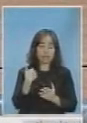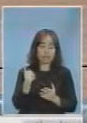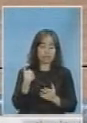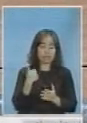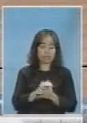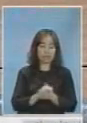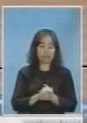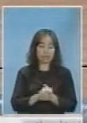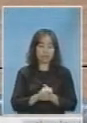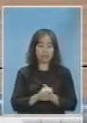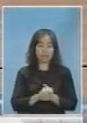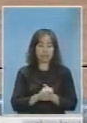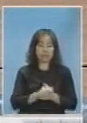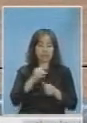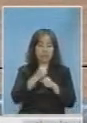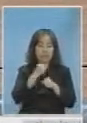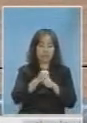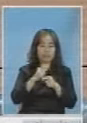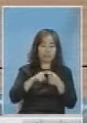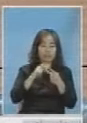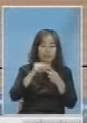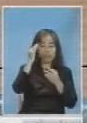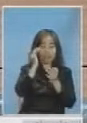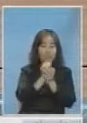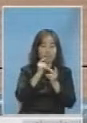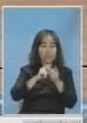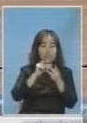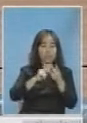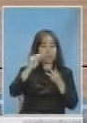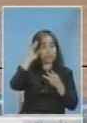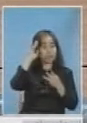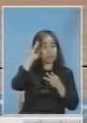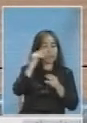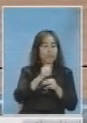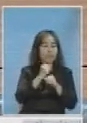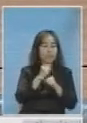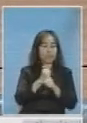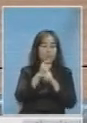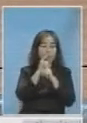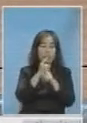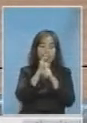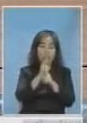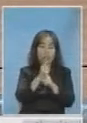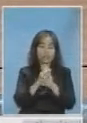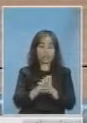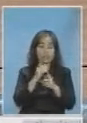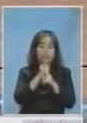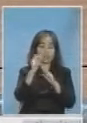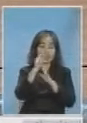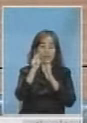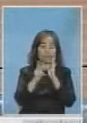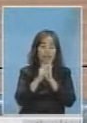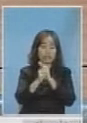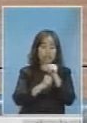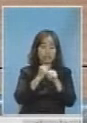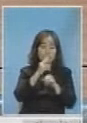ทั้งตำรวจพลเรือนทหารดำเนินการตามพระราชบัญญัติการรักษาความมั่นคงภายในราชอาณาจักร